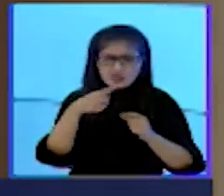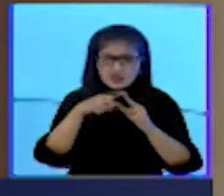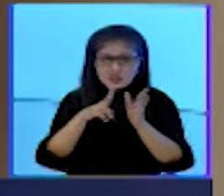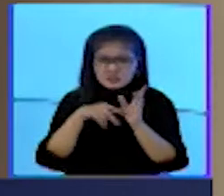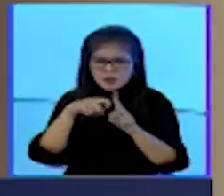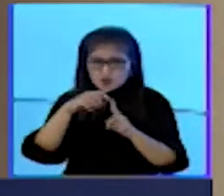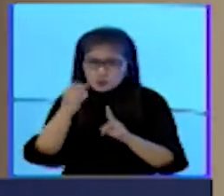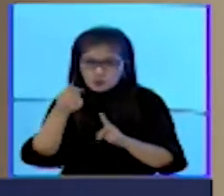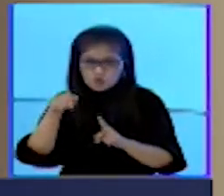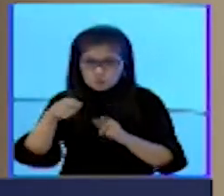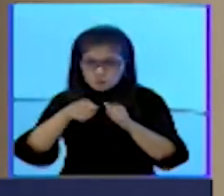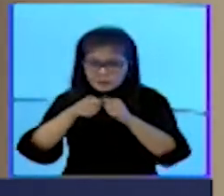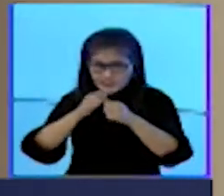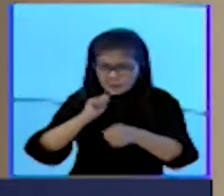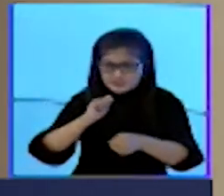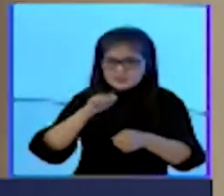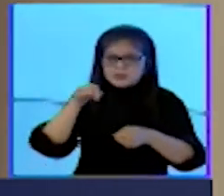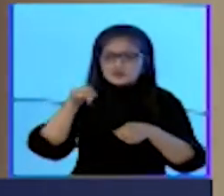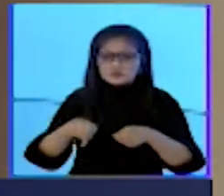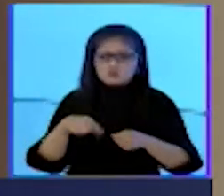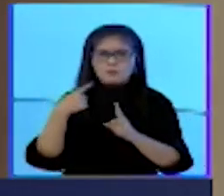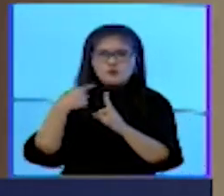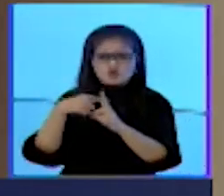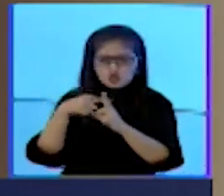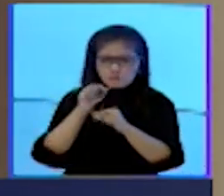dan hasilnya dinyatakan positif.